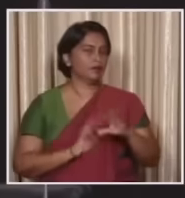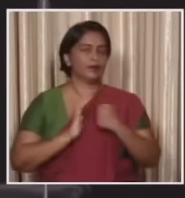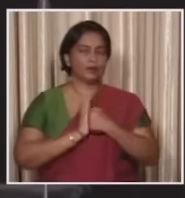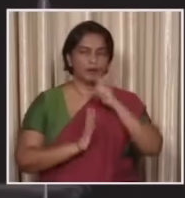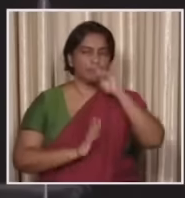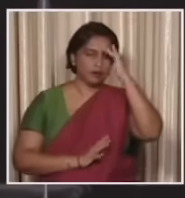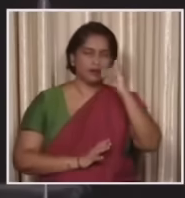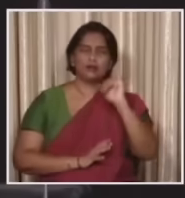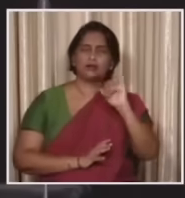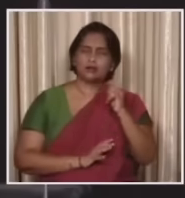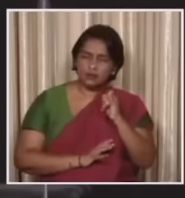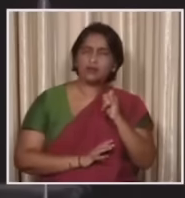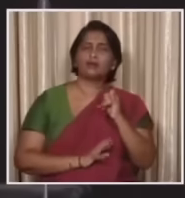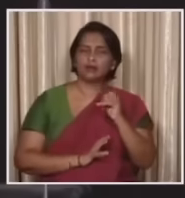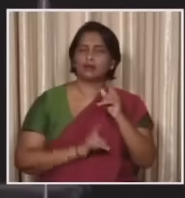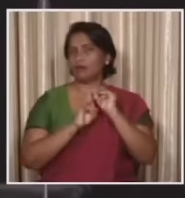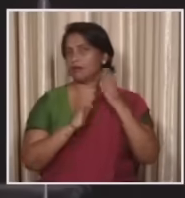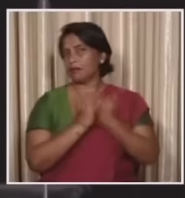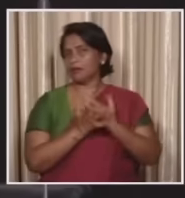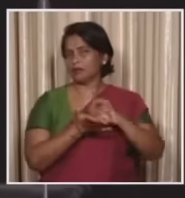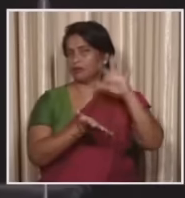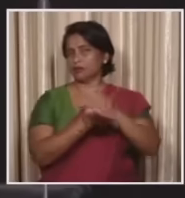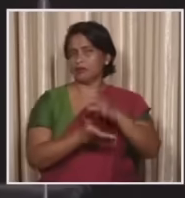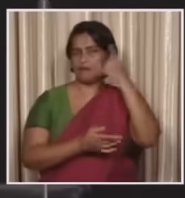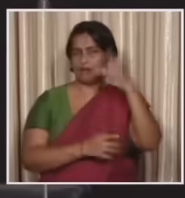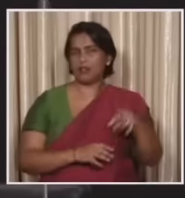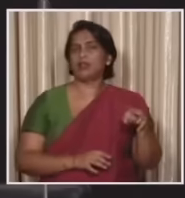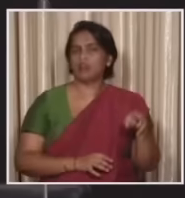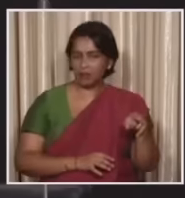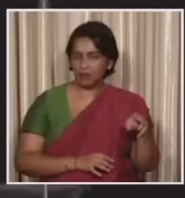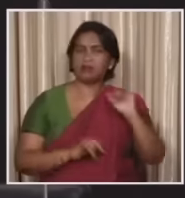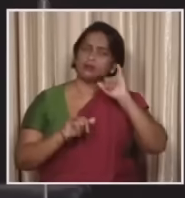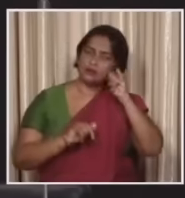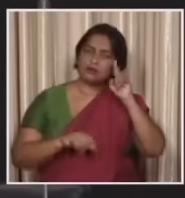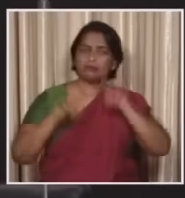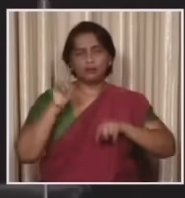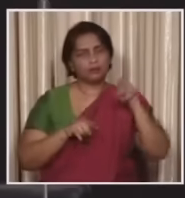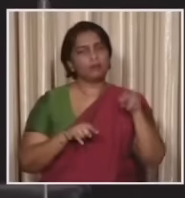කතානායකතුමනි සමහරක් ගත්ත ප්‍රතිපත්ති හින්දා යම් යම්